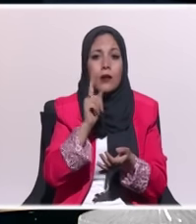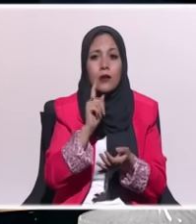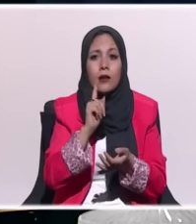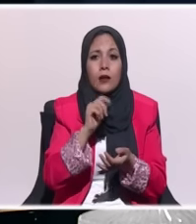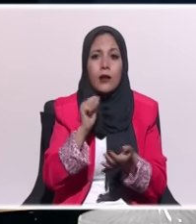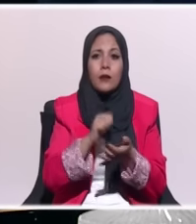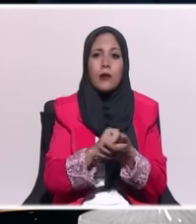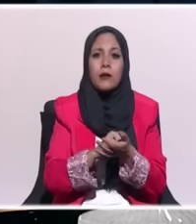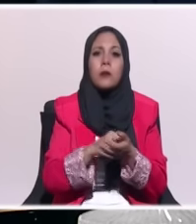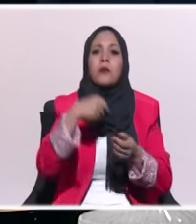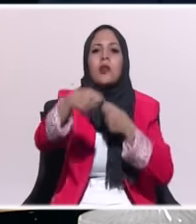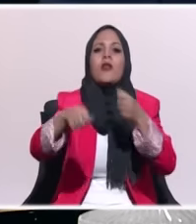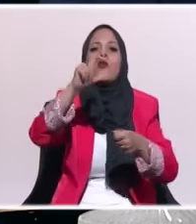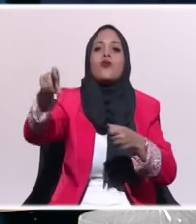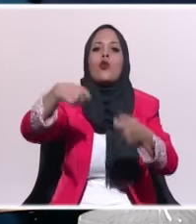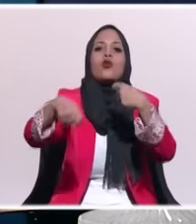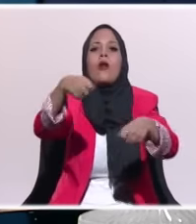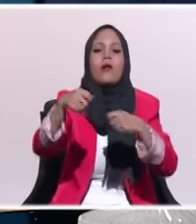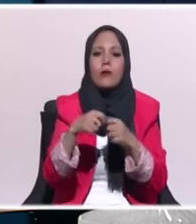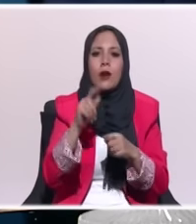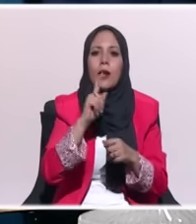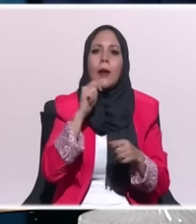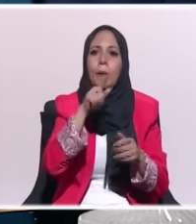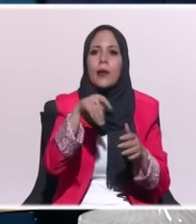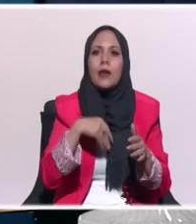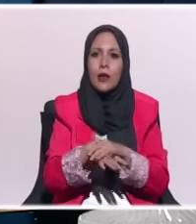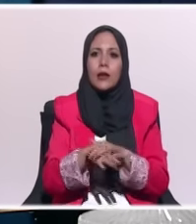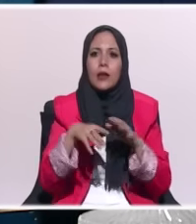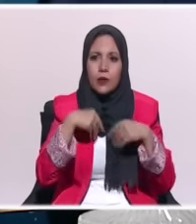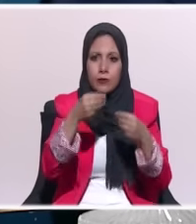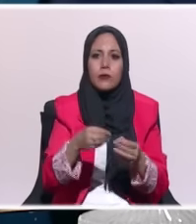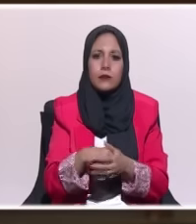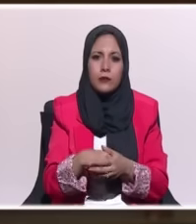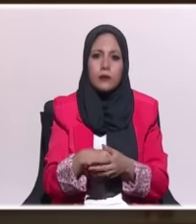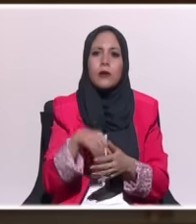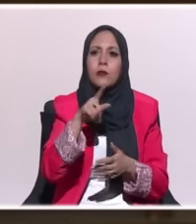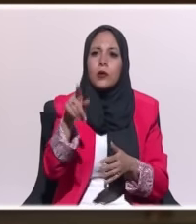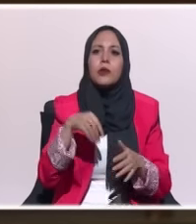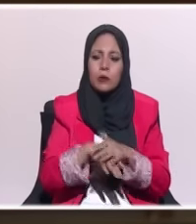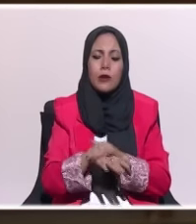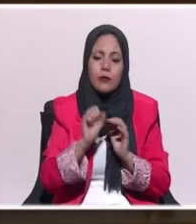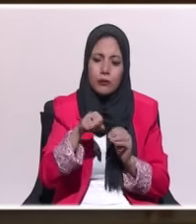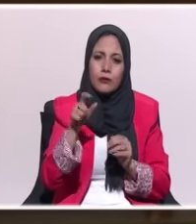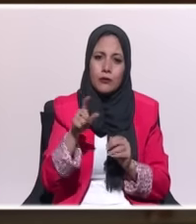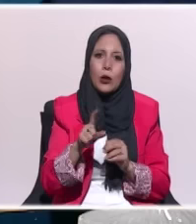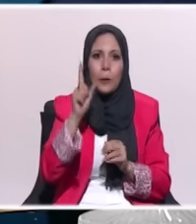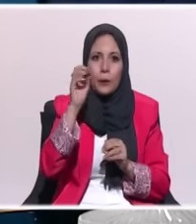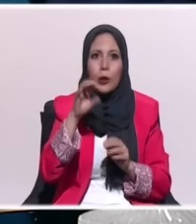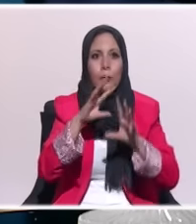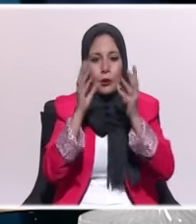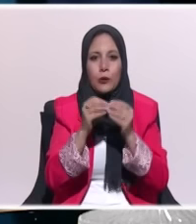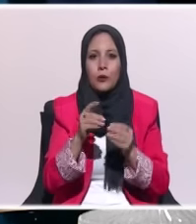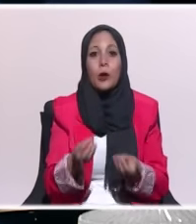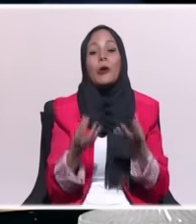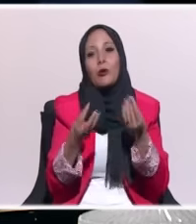هي ايجار بس ايجار قديم بس هي قالت هي لبنتي بعدي. وانتي بنتها ربنا يحفظكم نورتوني.